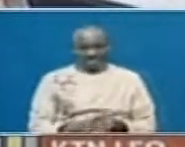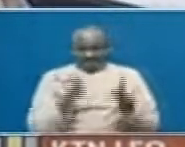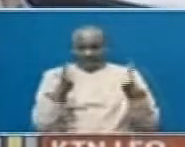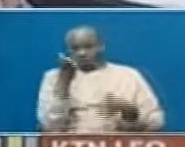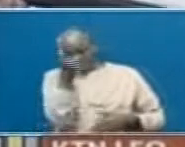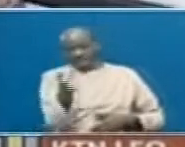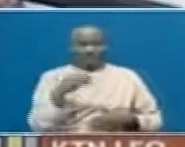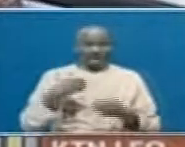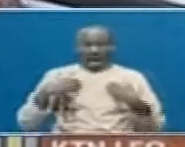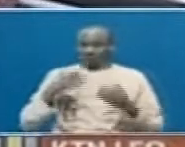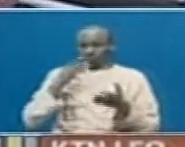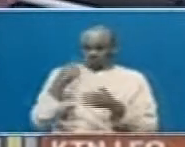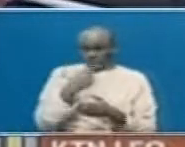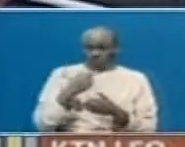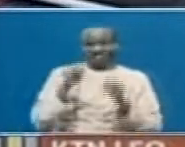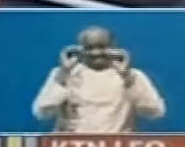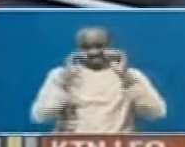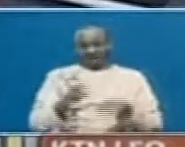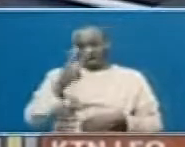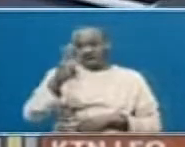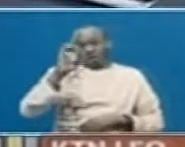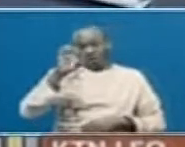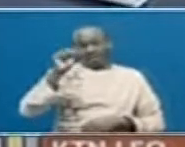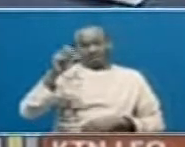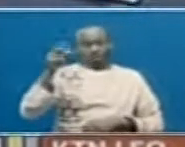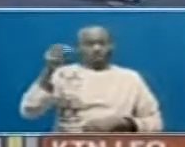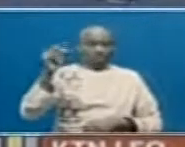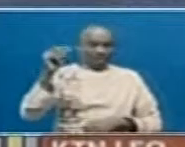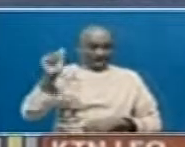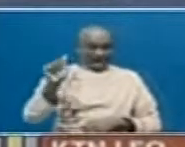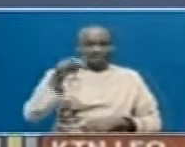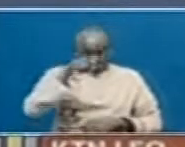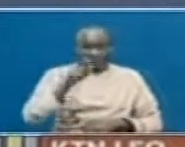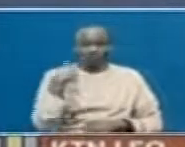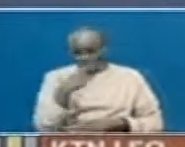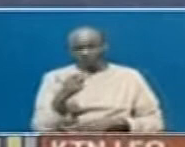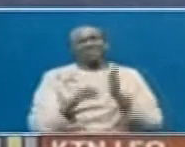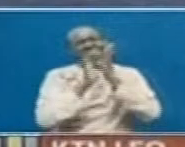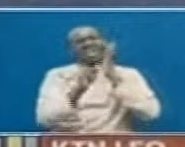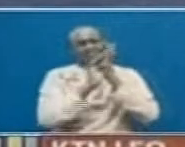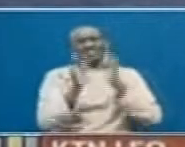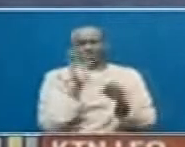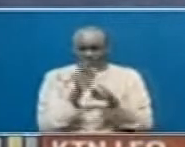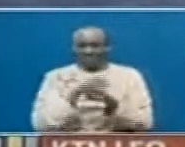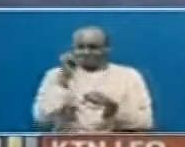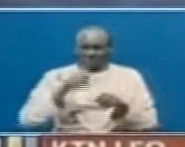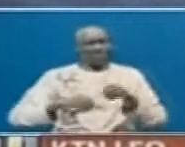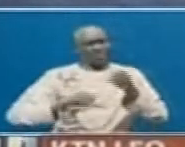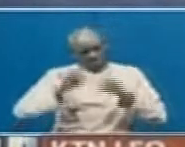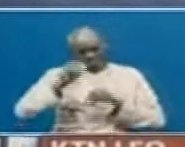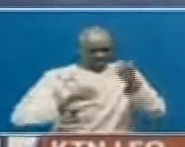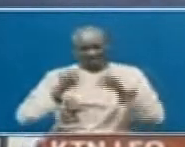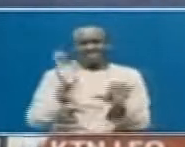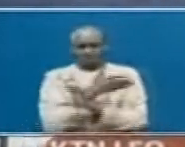hapa ninaye bwana mwalimu Wesonga, Thomas Wesonga, ambaye yeye ni mashuhuri sana kwa utunzi wa nyimbo